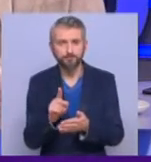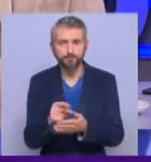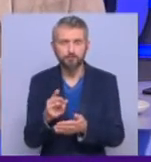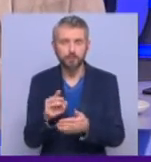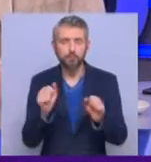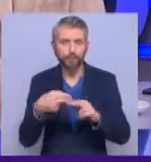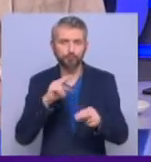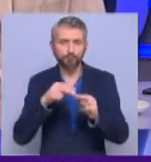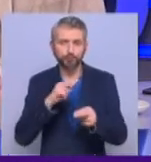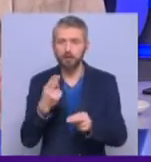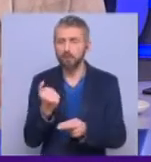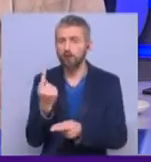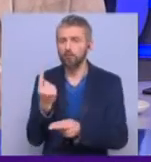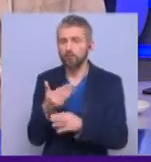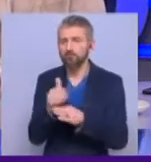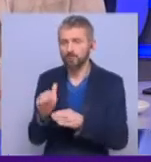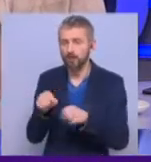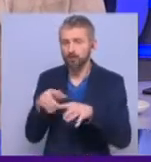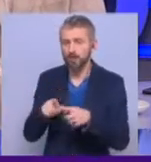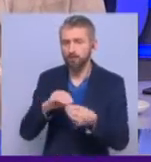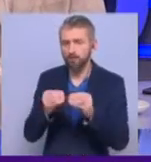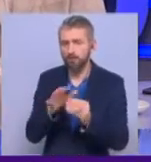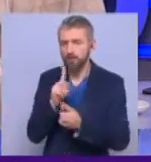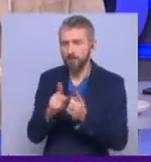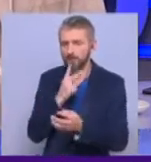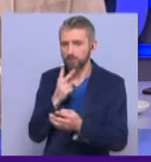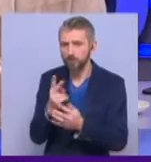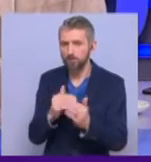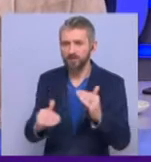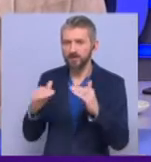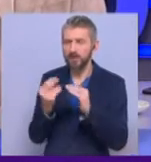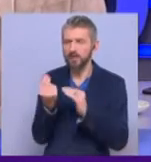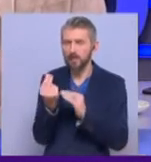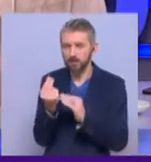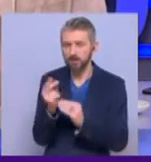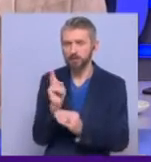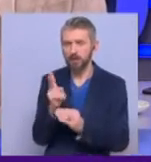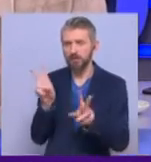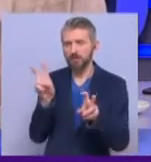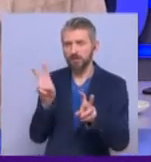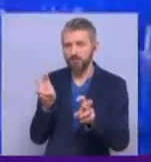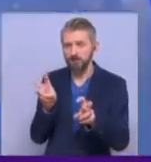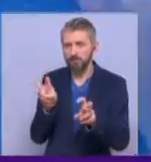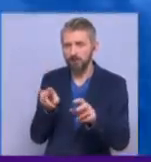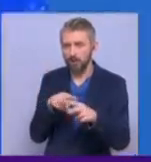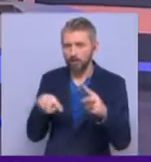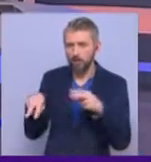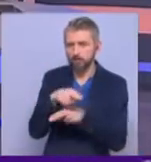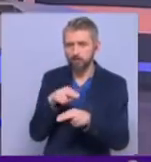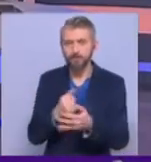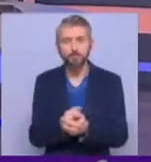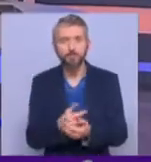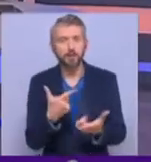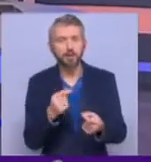Так, одна із составляючих рішення цієї проблеми стала пересмотр приведення тарифів, так називаємо, імпортному паритету. Де ми